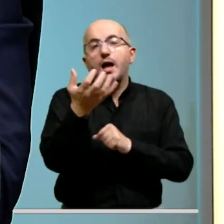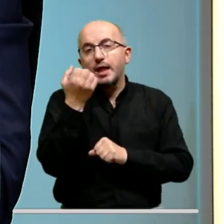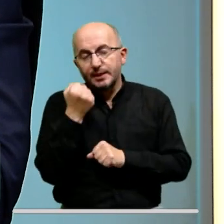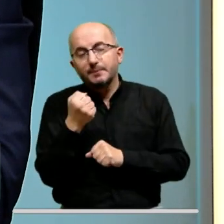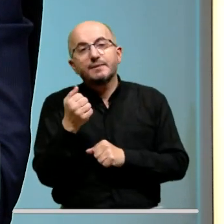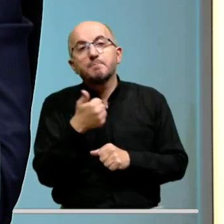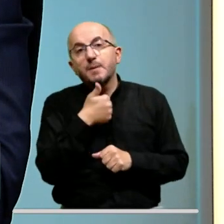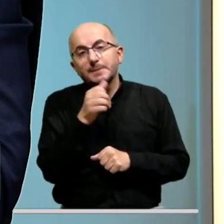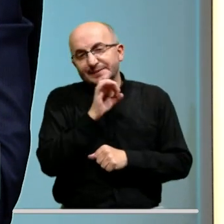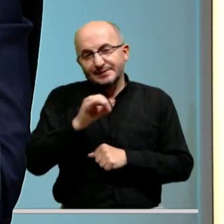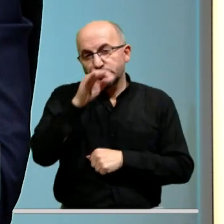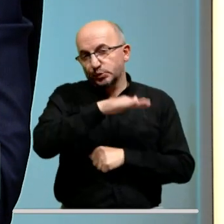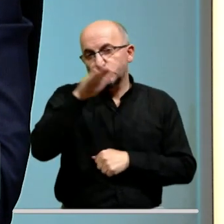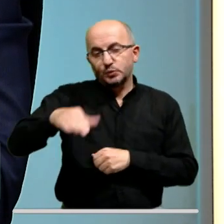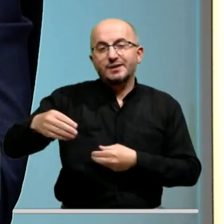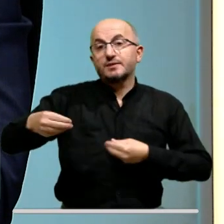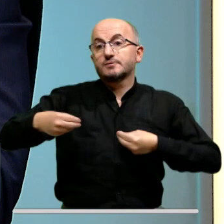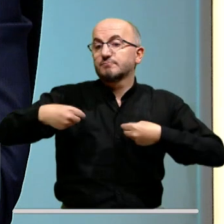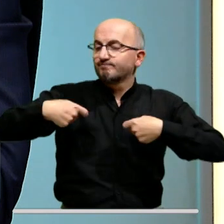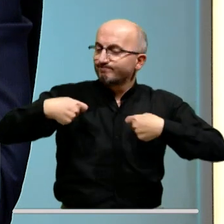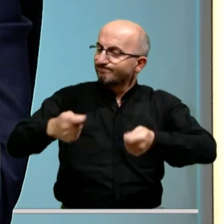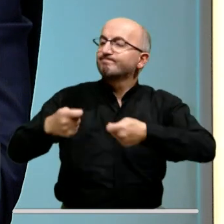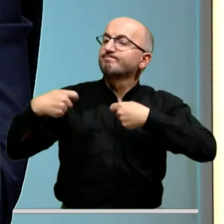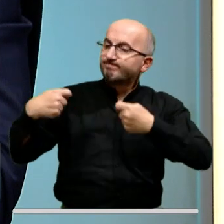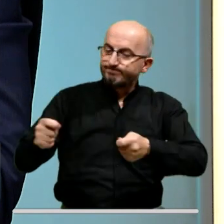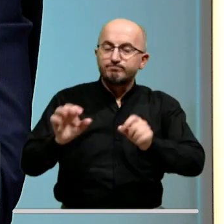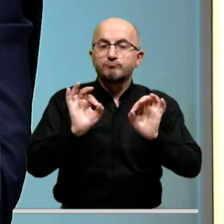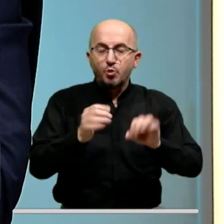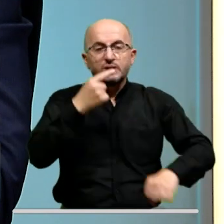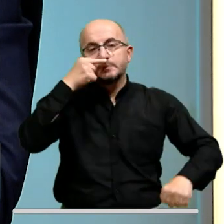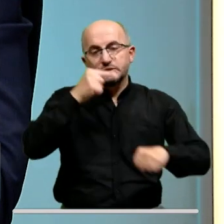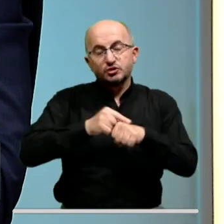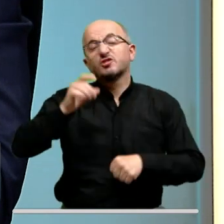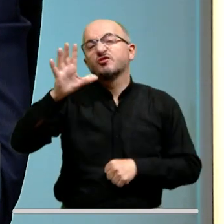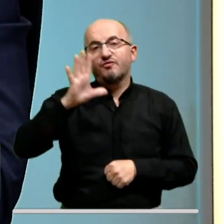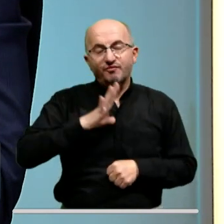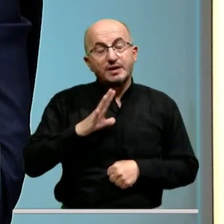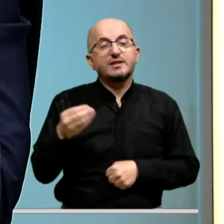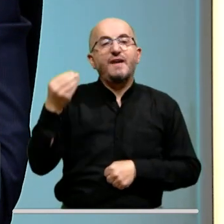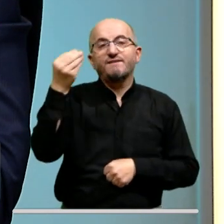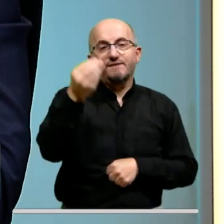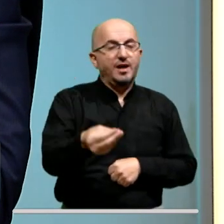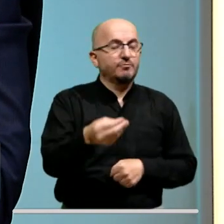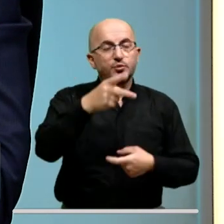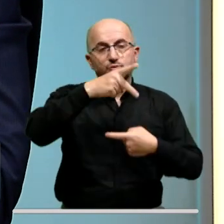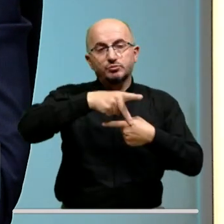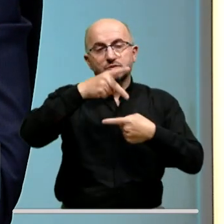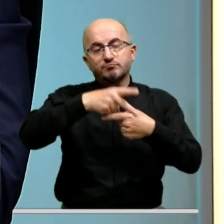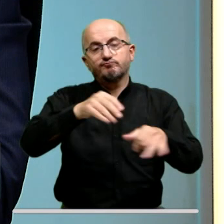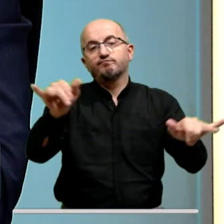yetimler için kullanıyor diye böyle bir inanışı varsa vermiş olduğu